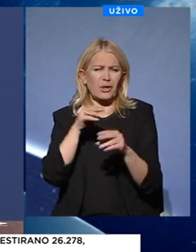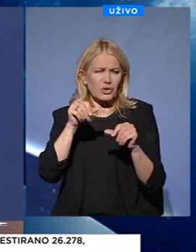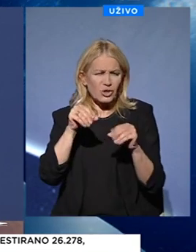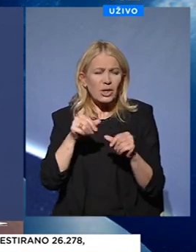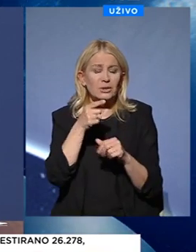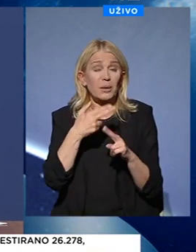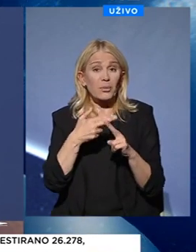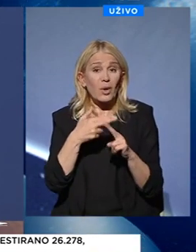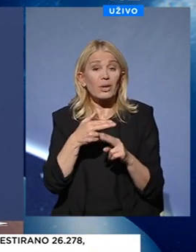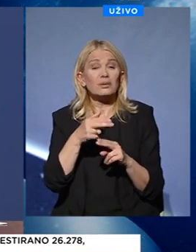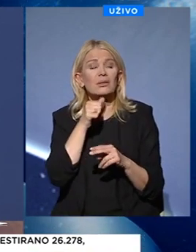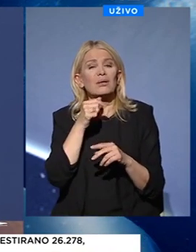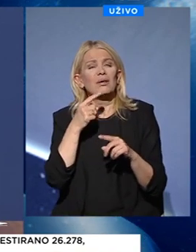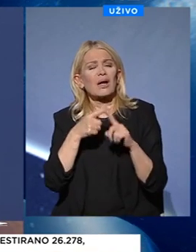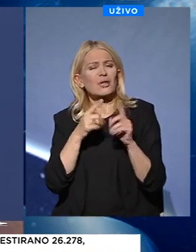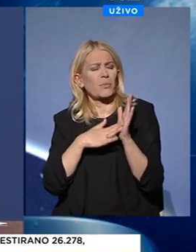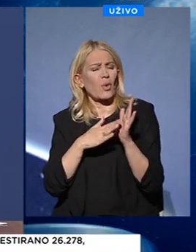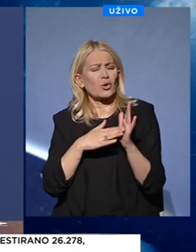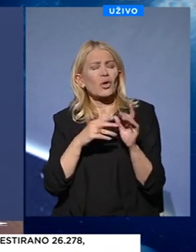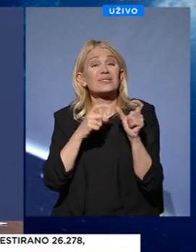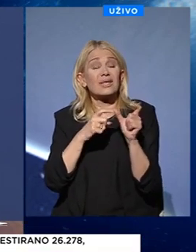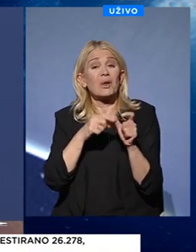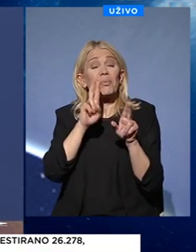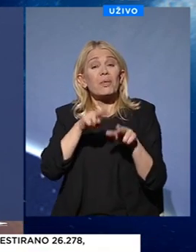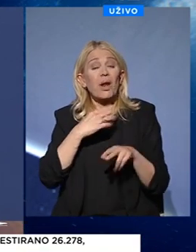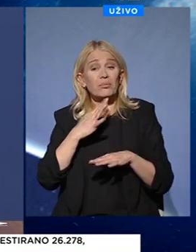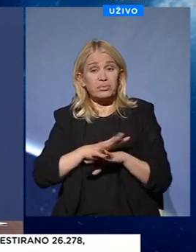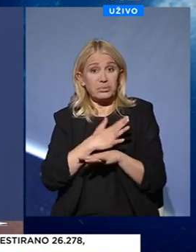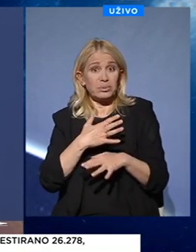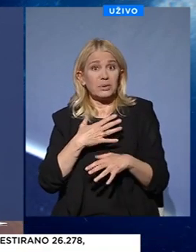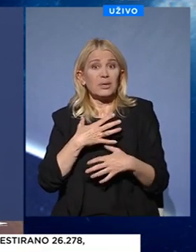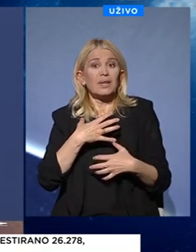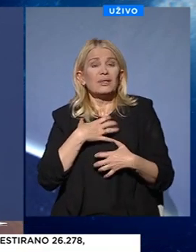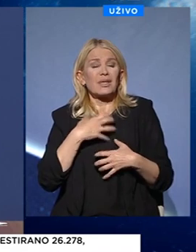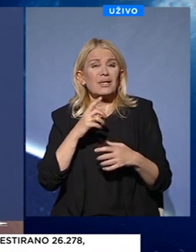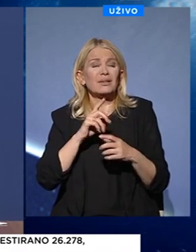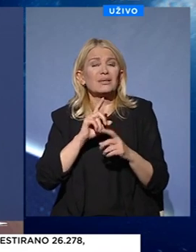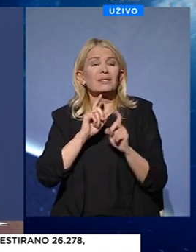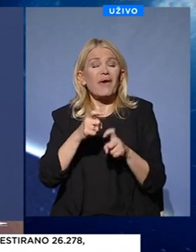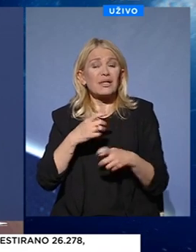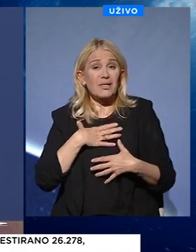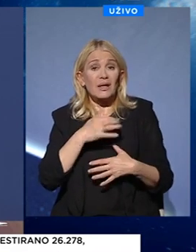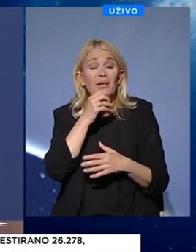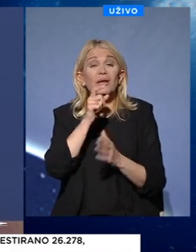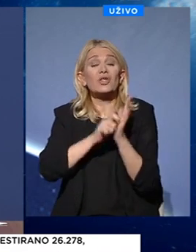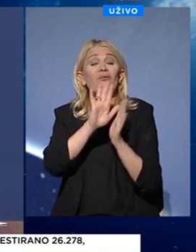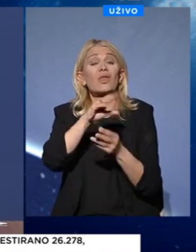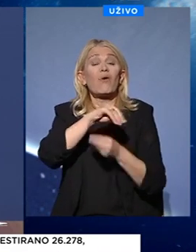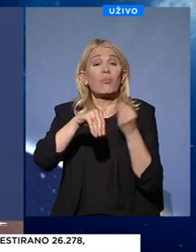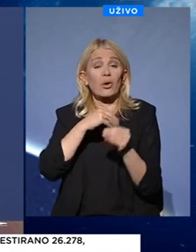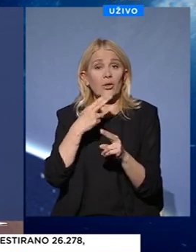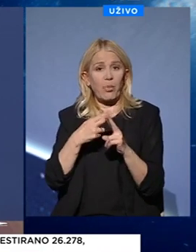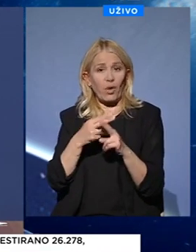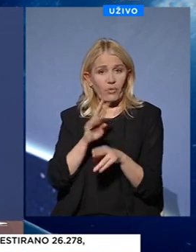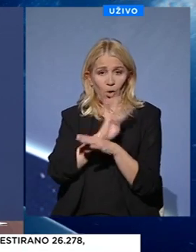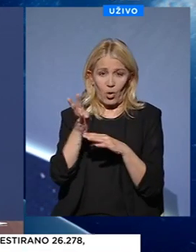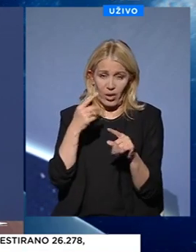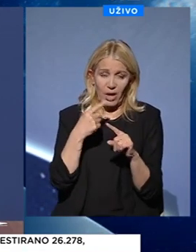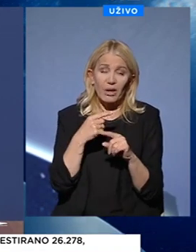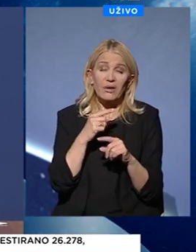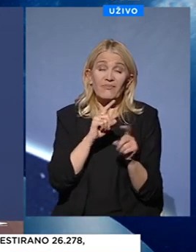i Hashimoto sindromom. Imala je simptome respiratorne infekcije nakon što su članovi njene porodice obolili od